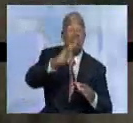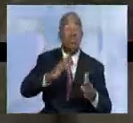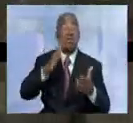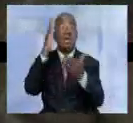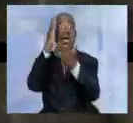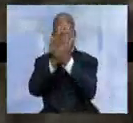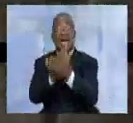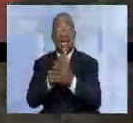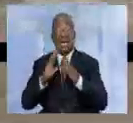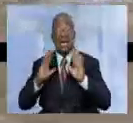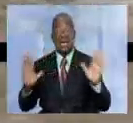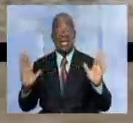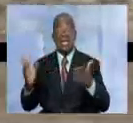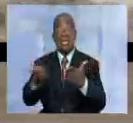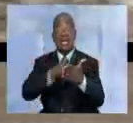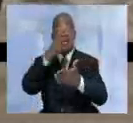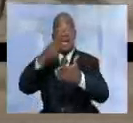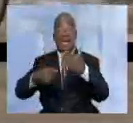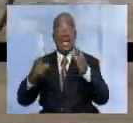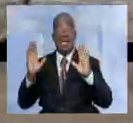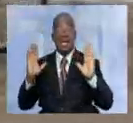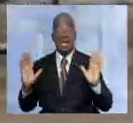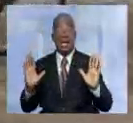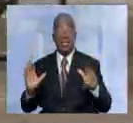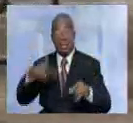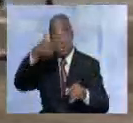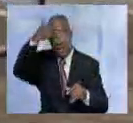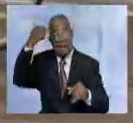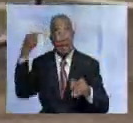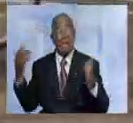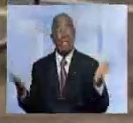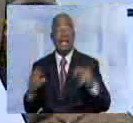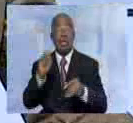une semaine, cette vague de froid a tué 12 personnes aux États-Unis.